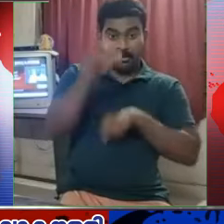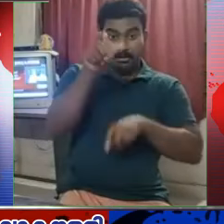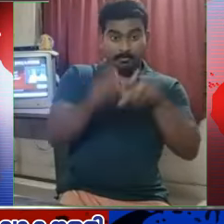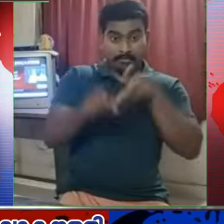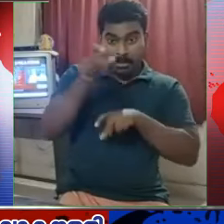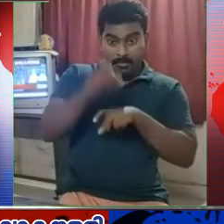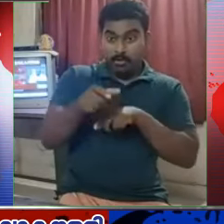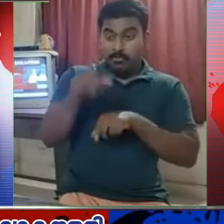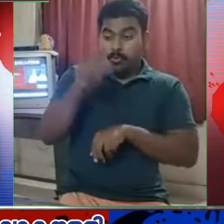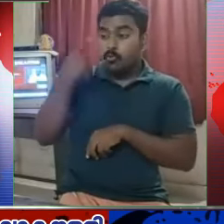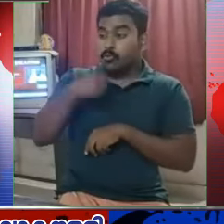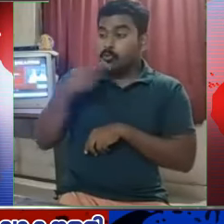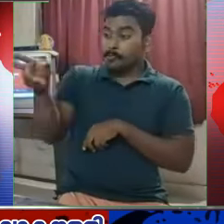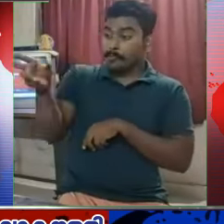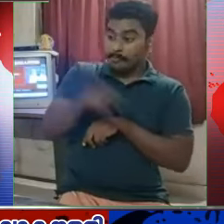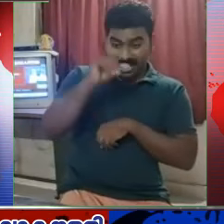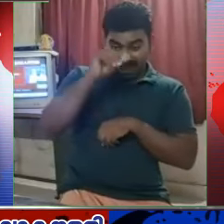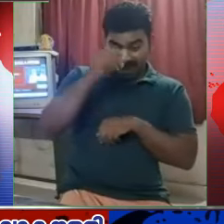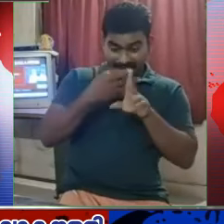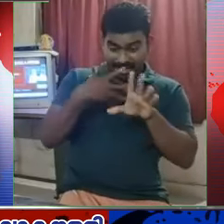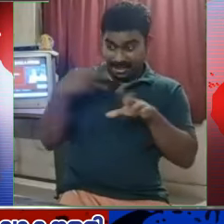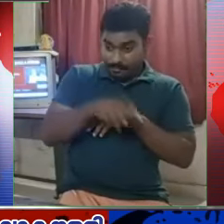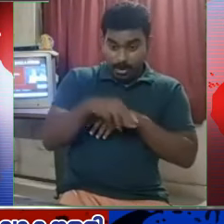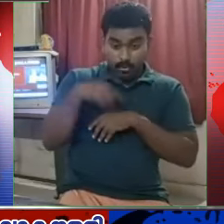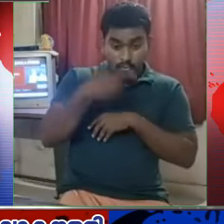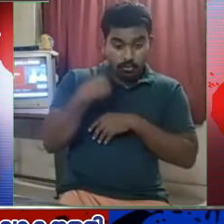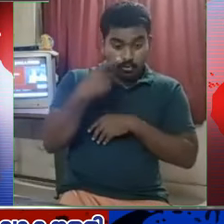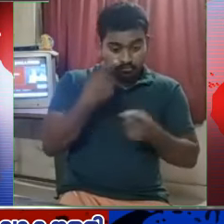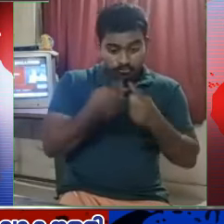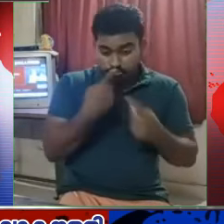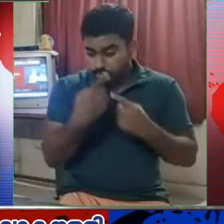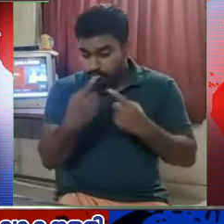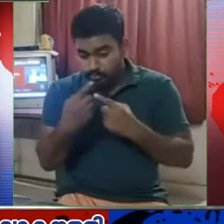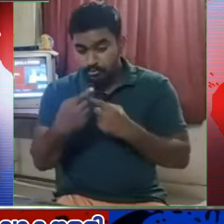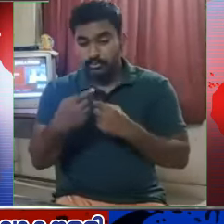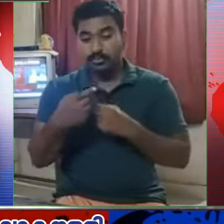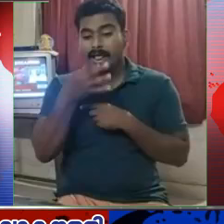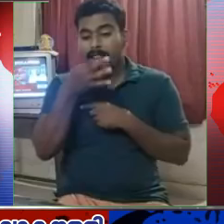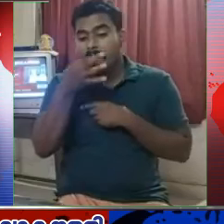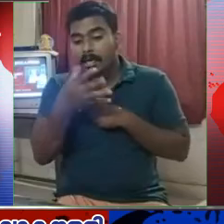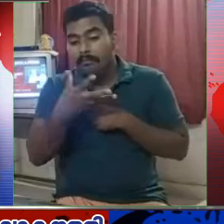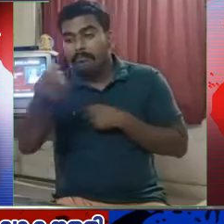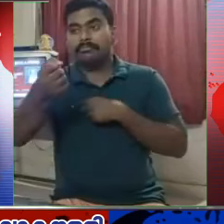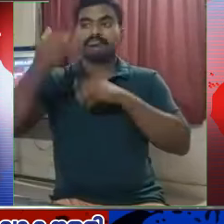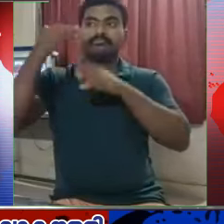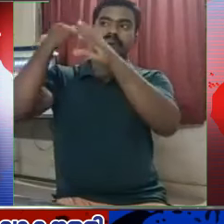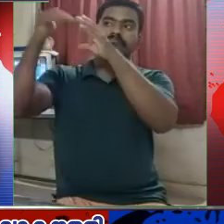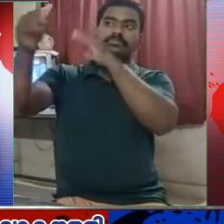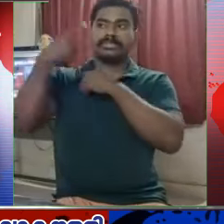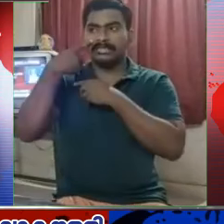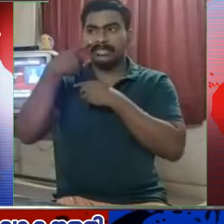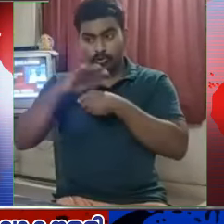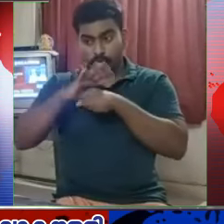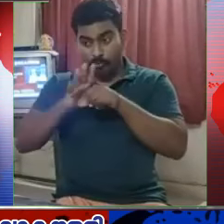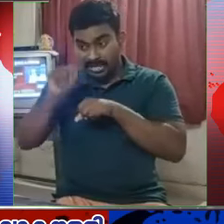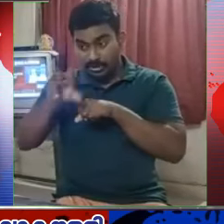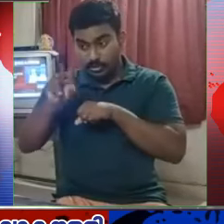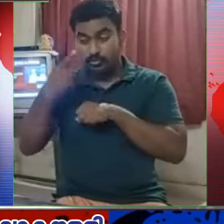മഴ ലഭിക്കുന്ന ഘട്ടത്തിൽ തൈകൾ നടുന്നതിനാണ് നമ്മൾ നേരത്തെ തന്നെ